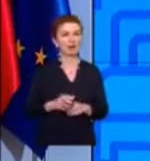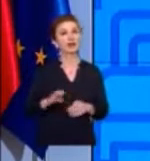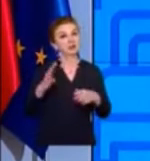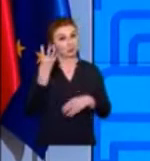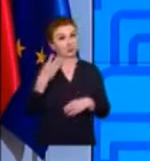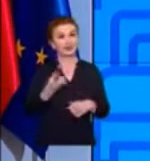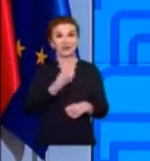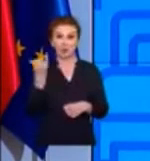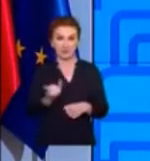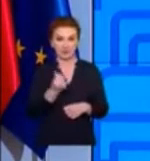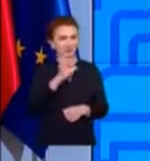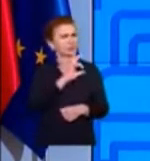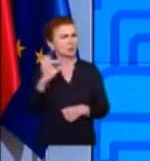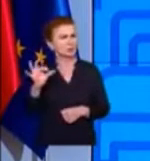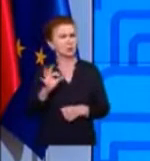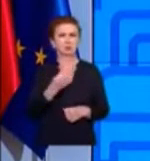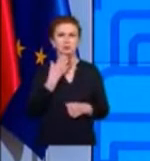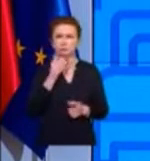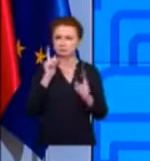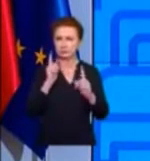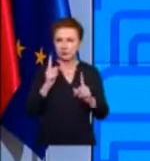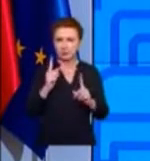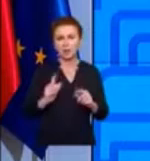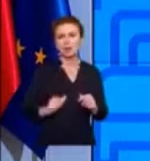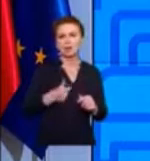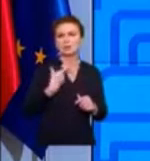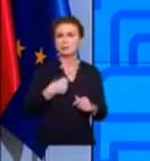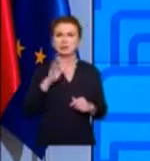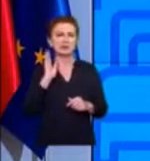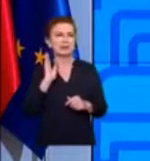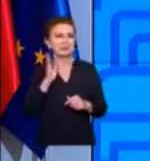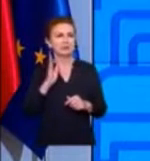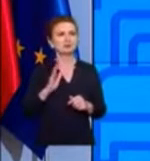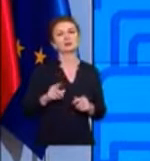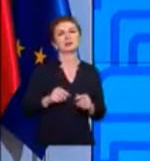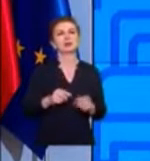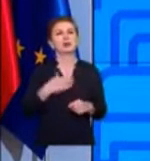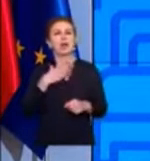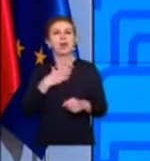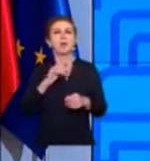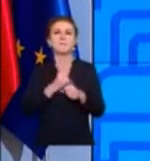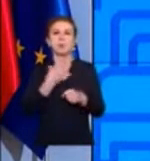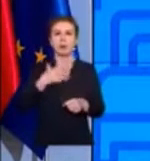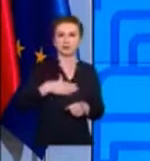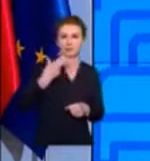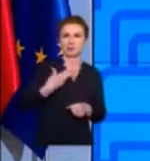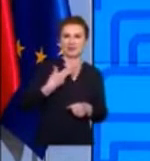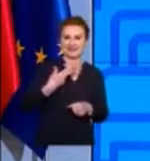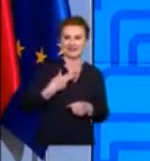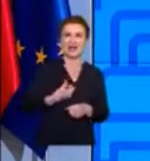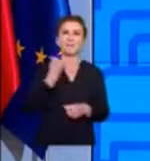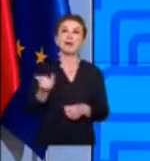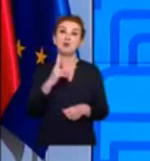maja, szczególnie to podkreślam, po to, żebyśmy nie ruszyli na majówkę tłumnie w różne